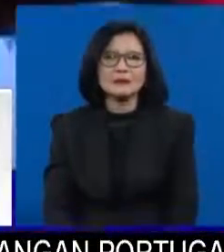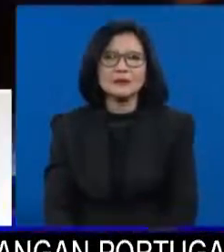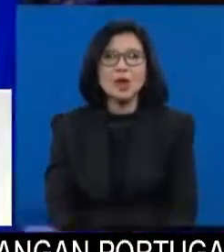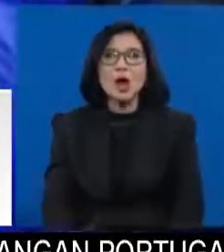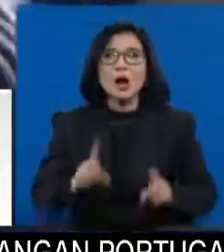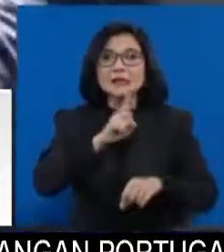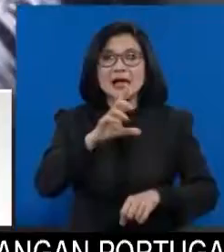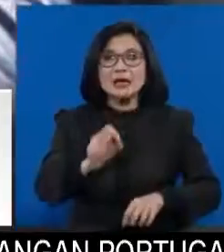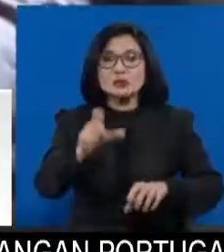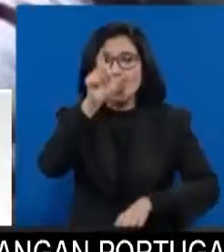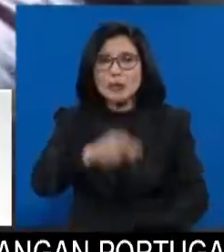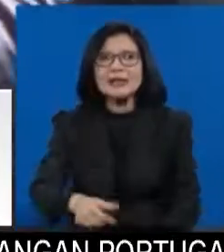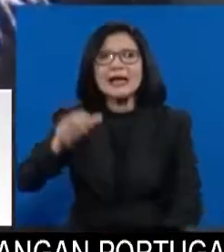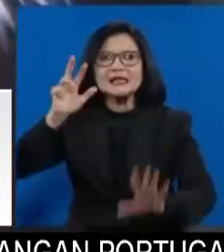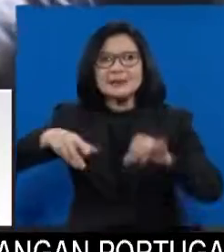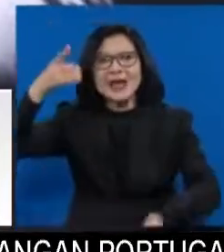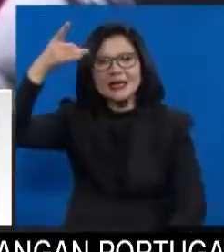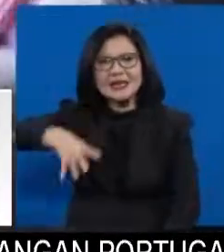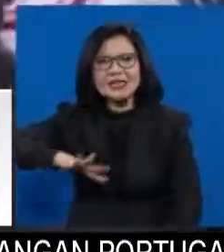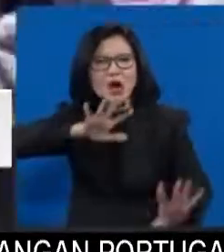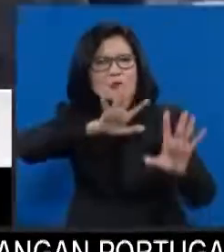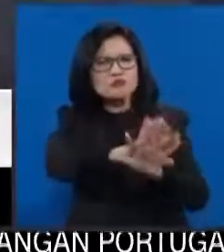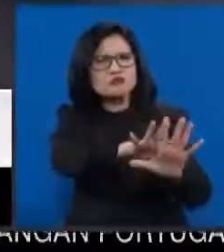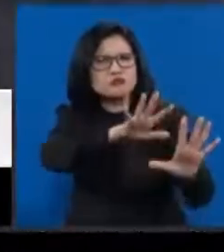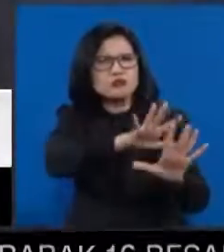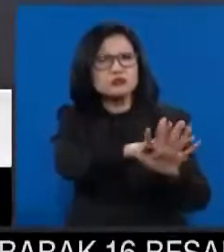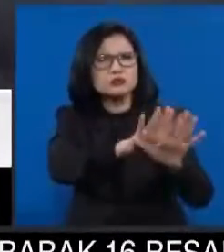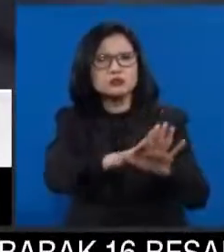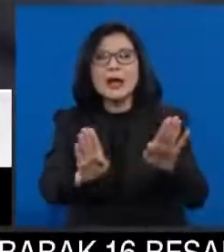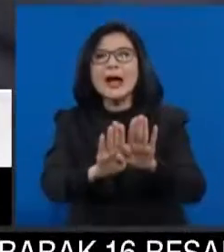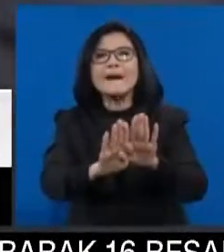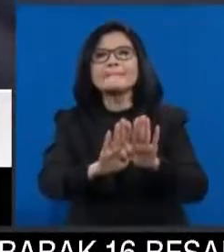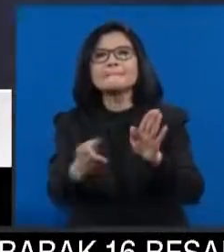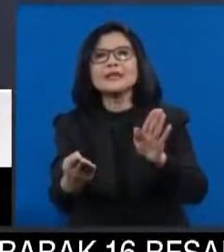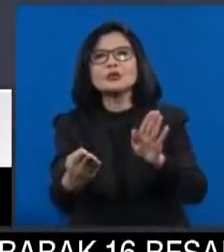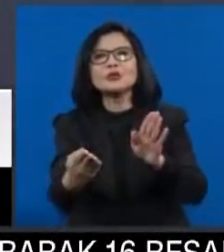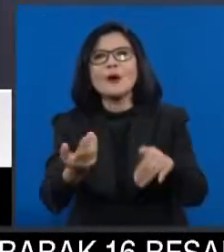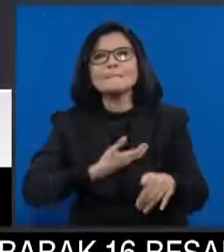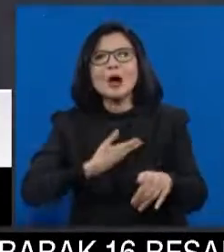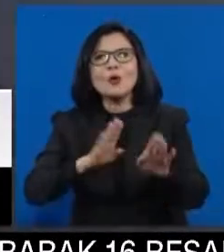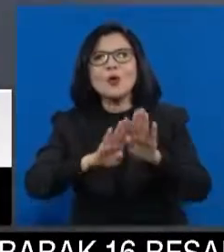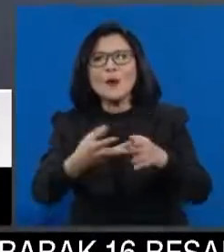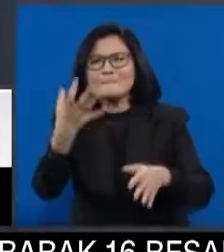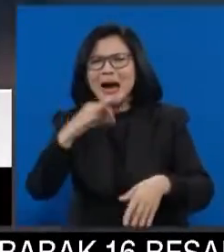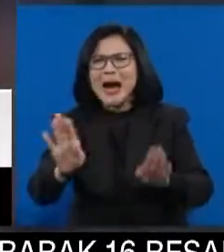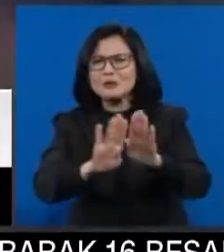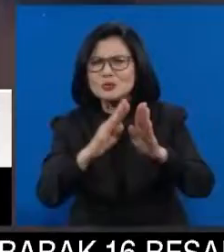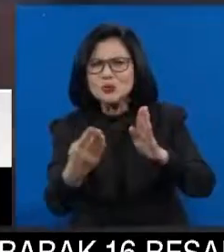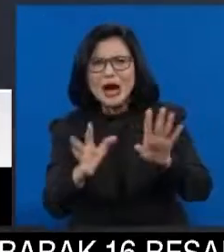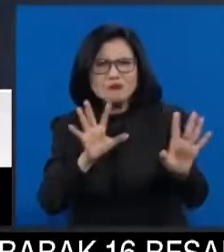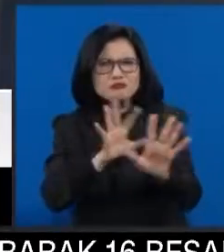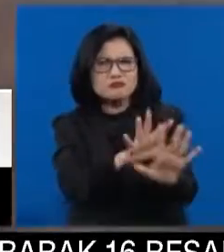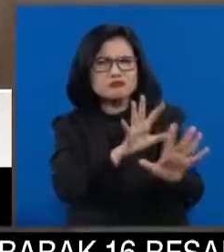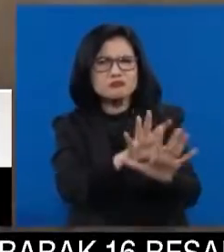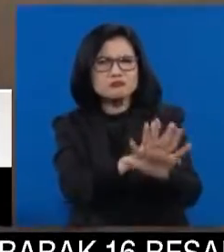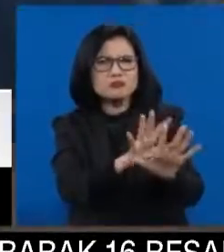Ratusan warga dari 9 desa langsung berdesakan saat pintu aula kantor Kecamatan Sukajaya, Bogor baru dibuka.